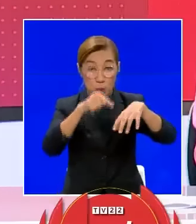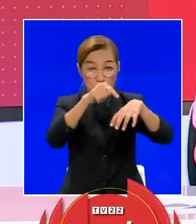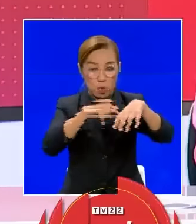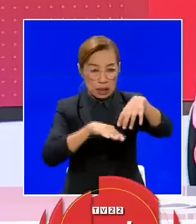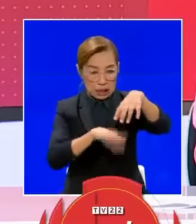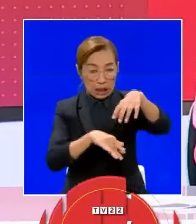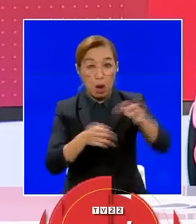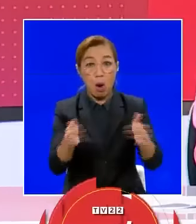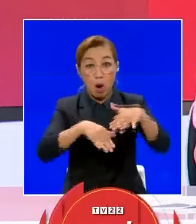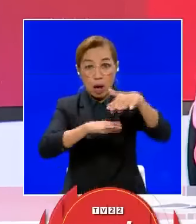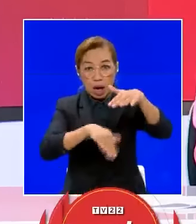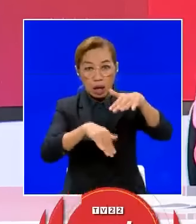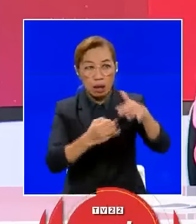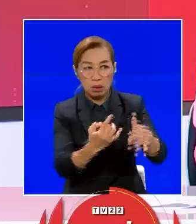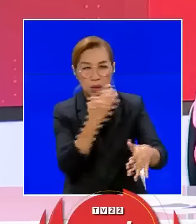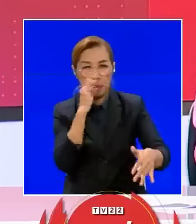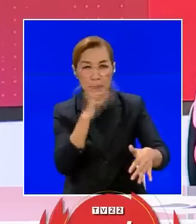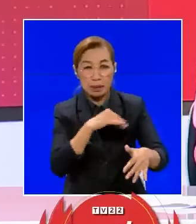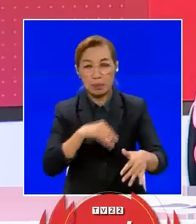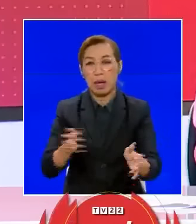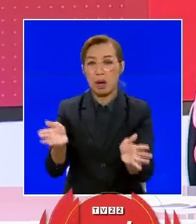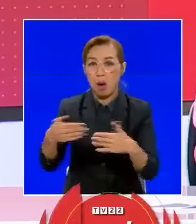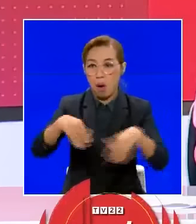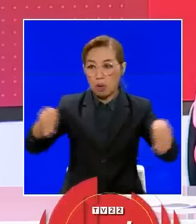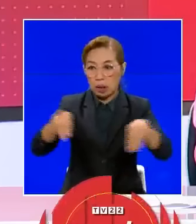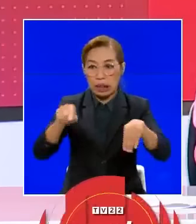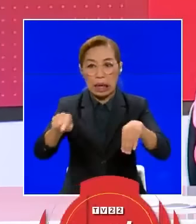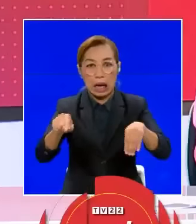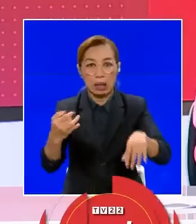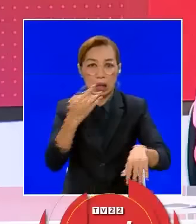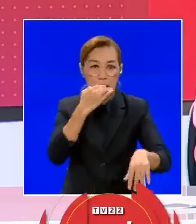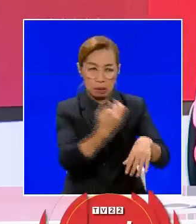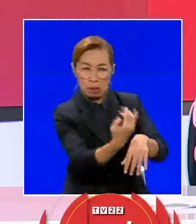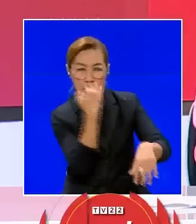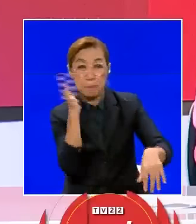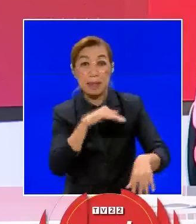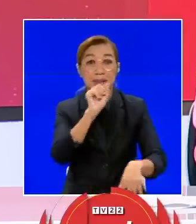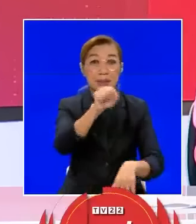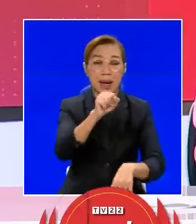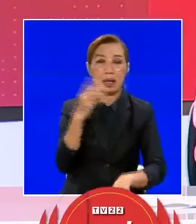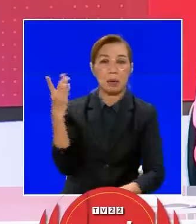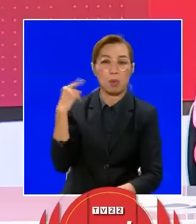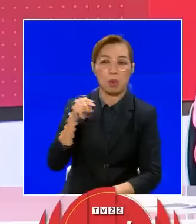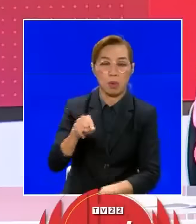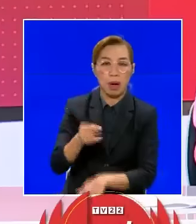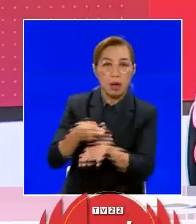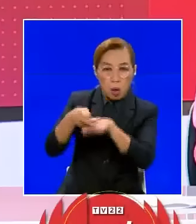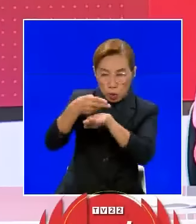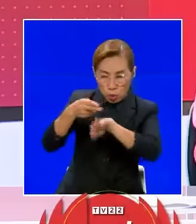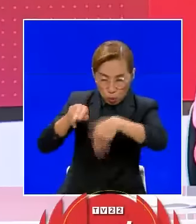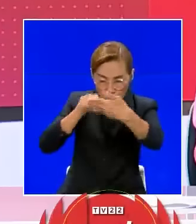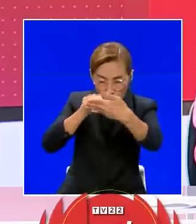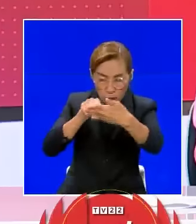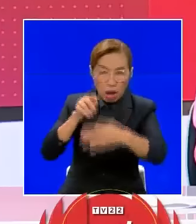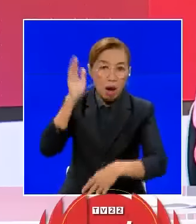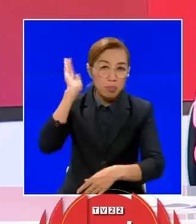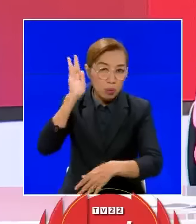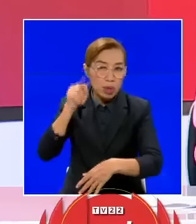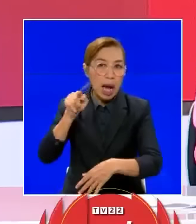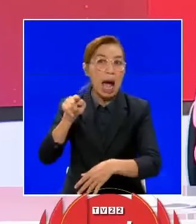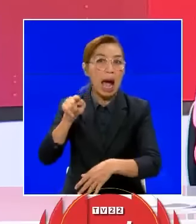ห็นภาพจากกล้องวงจรปิดว่ามีผู้ชายคนหนึ่งที่เขาใส่หมวกใส่แมสแล้วก็เข้าไปในตึกด้วยกันไปในลิฟต์ล่าสุดก็พยายาม